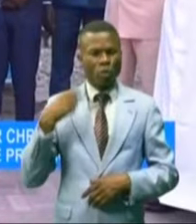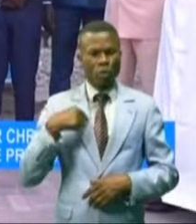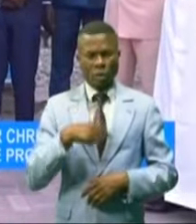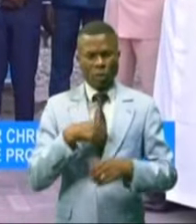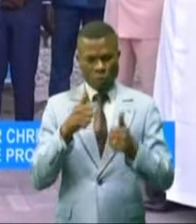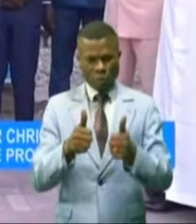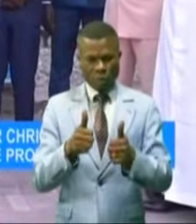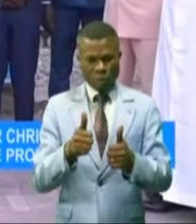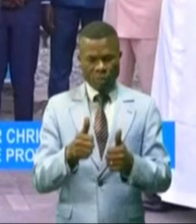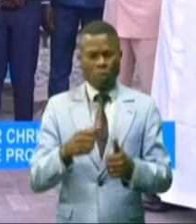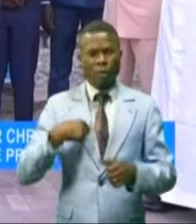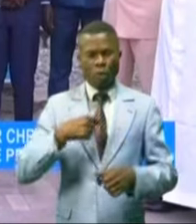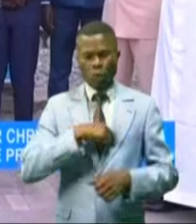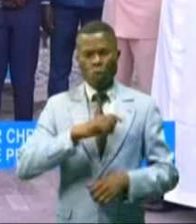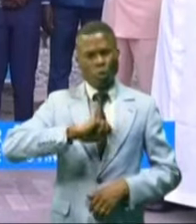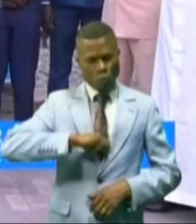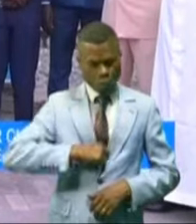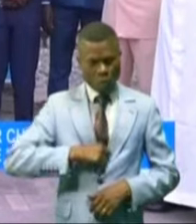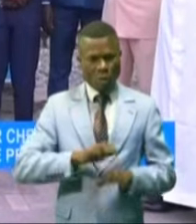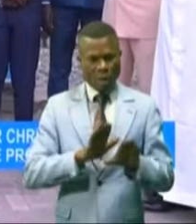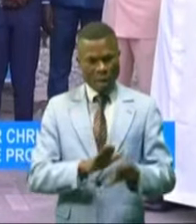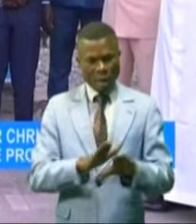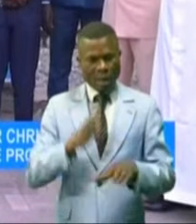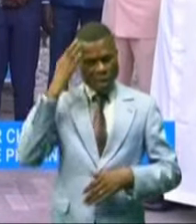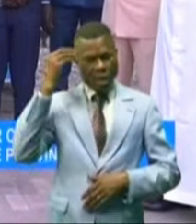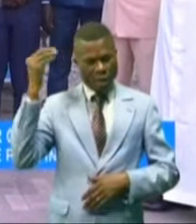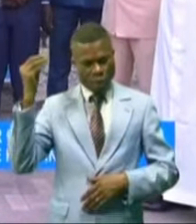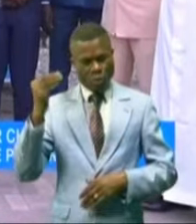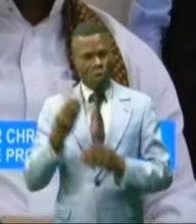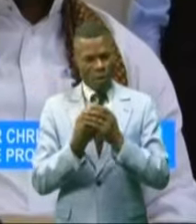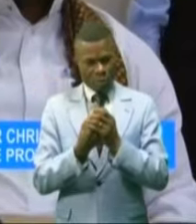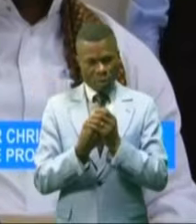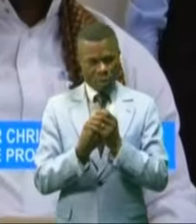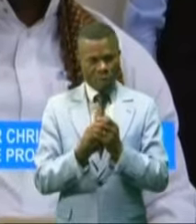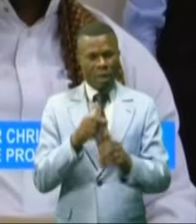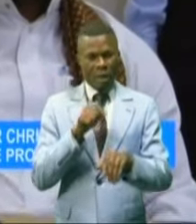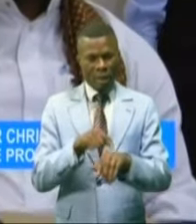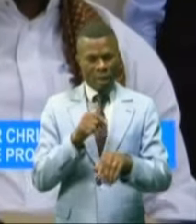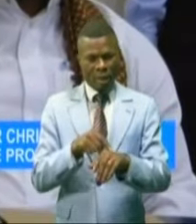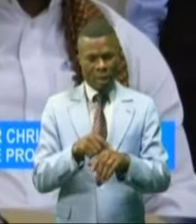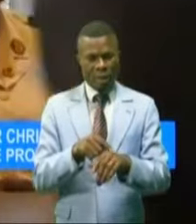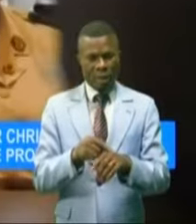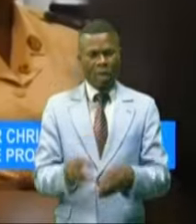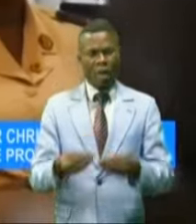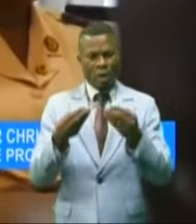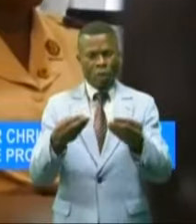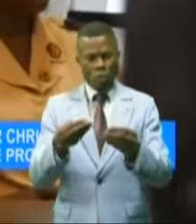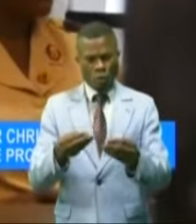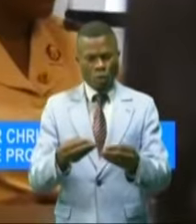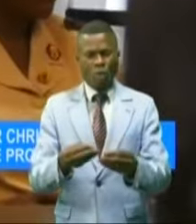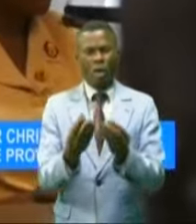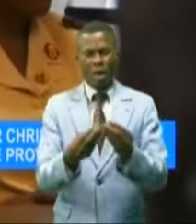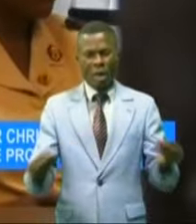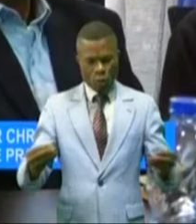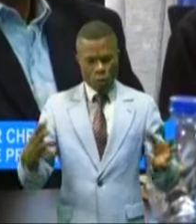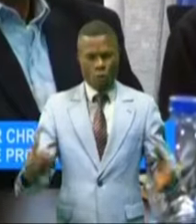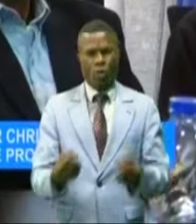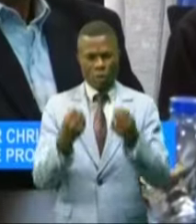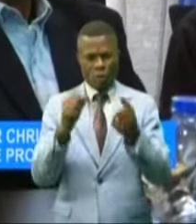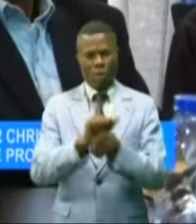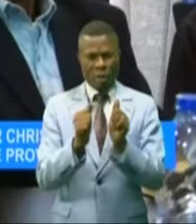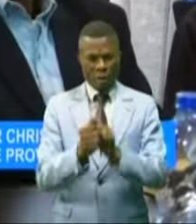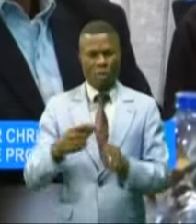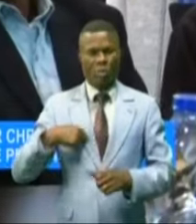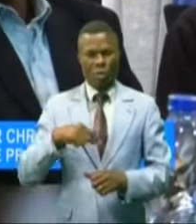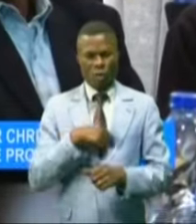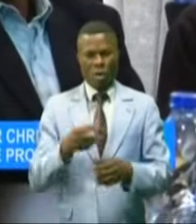nos préoccupations. Et nous avons l'espoir que le temps que le Seigneur le lui accordera pour trouver des petites solutions à